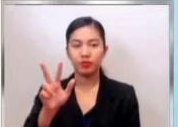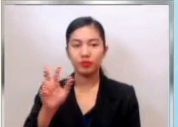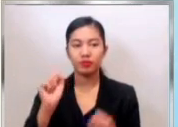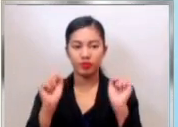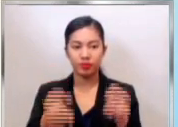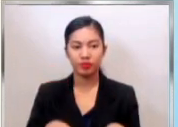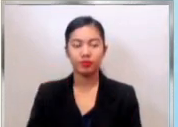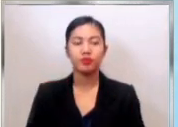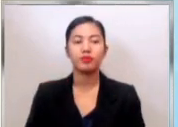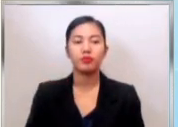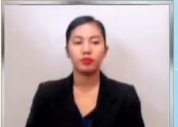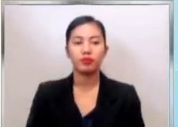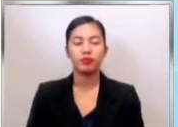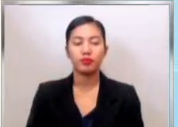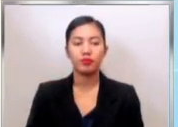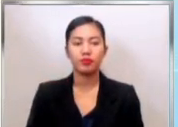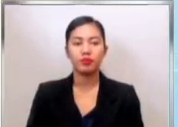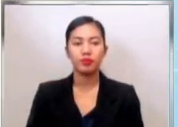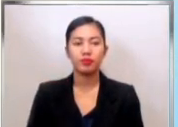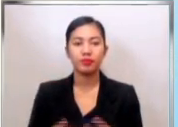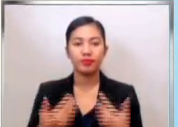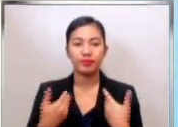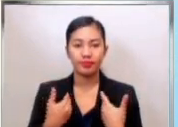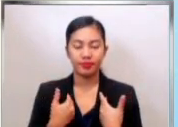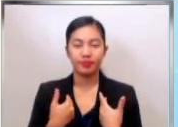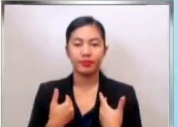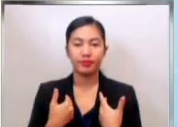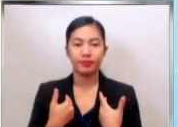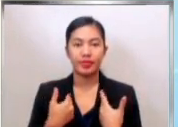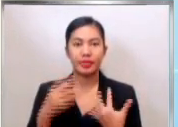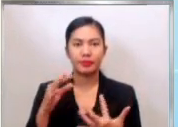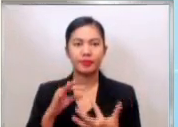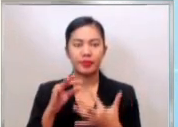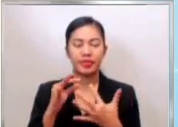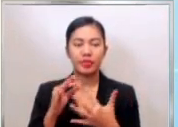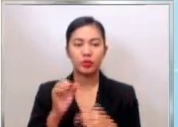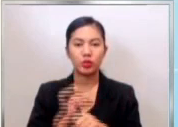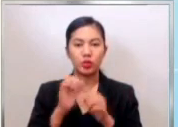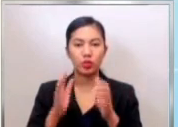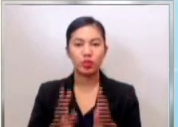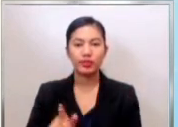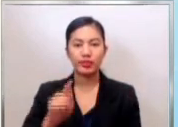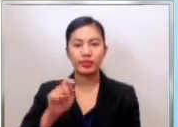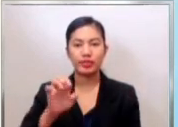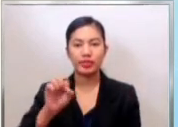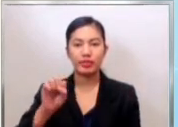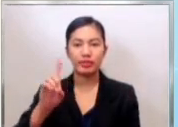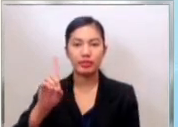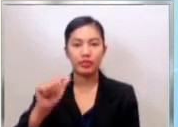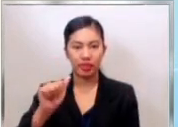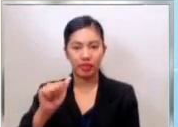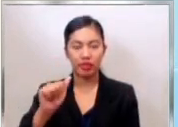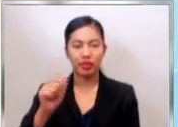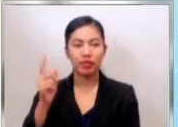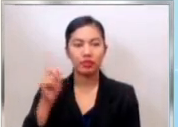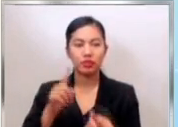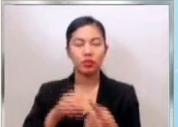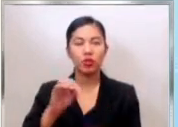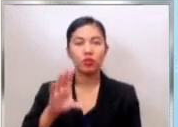Isang TESD specialist naman ang hinahanap sa TESDA hanggang October 30.